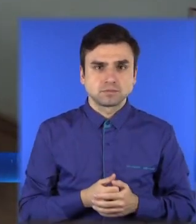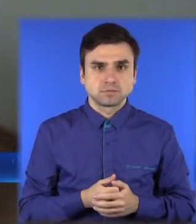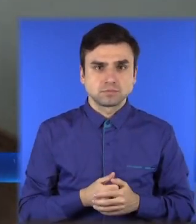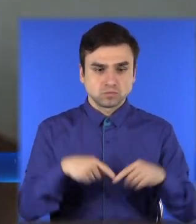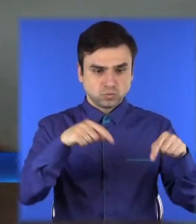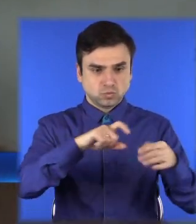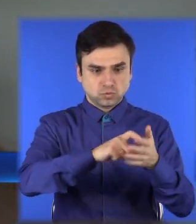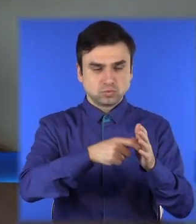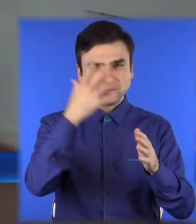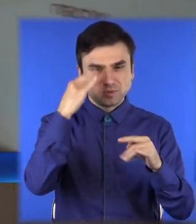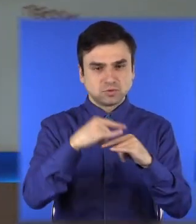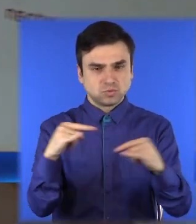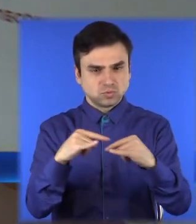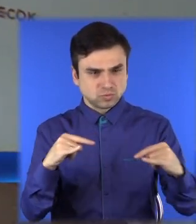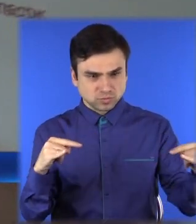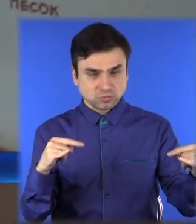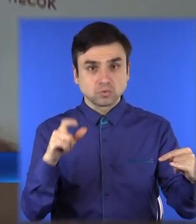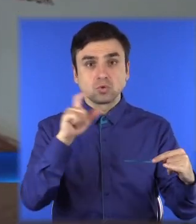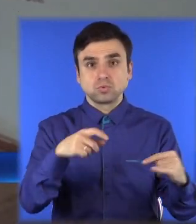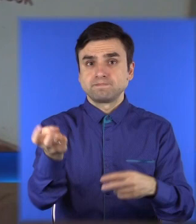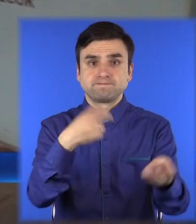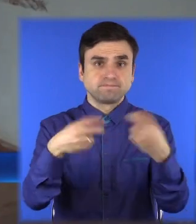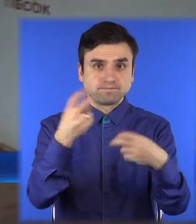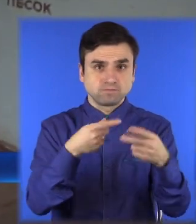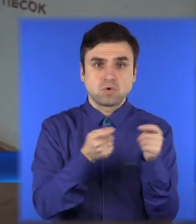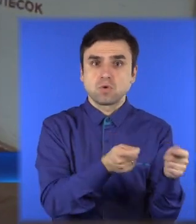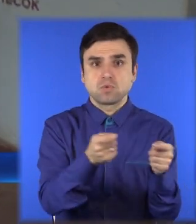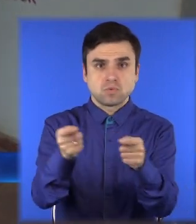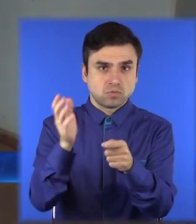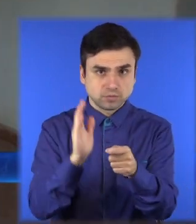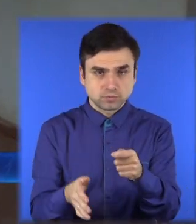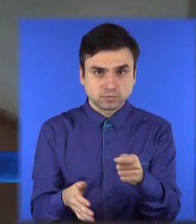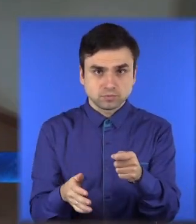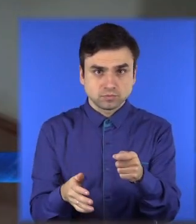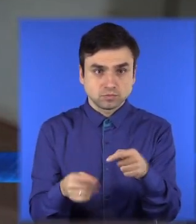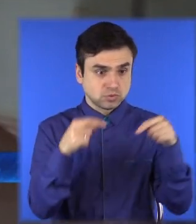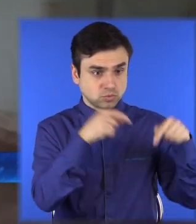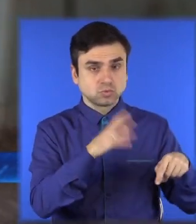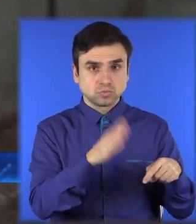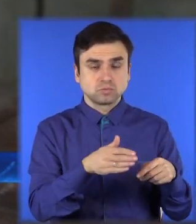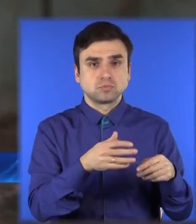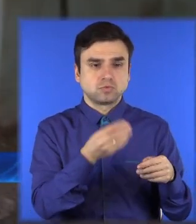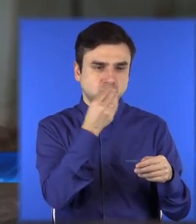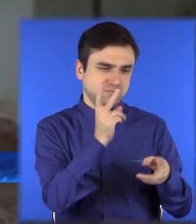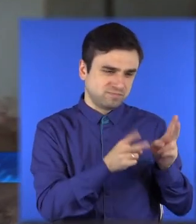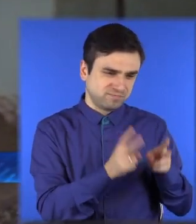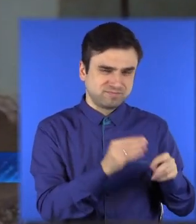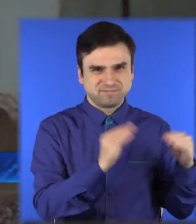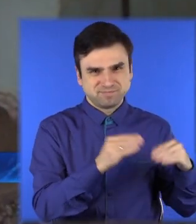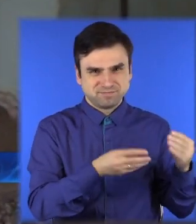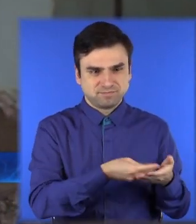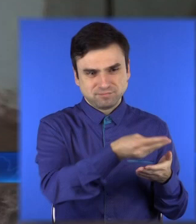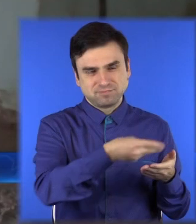столы, здесь непосредственно люди будут обедать. С той стороны у нас будет раздача этой